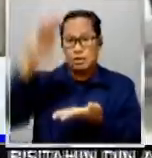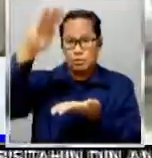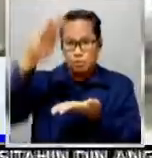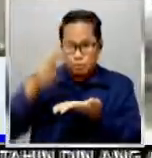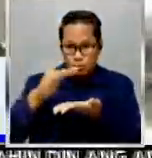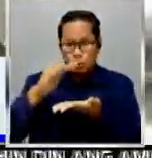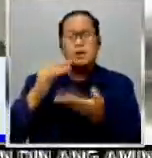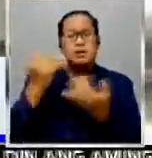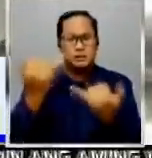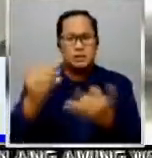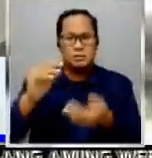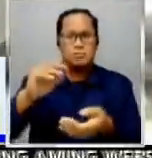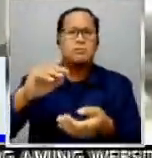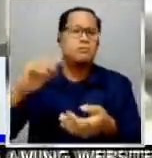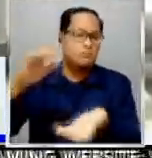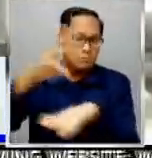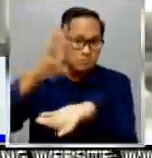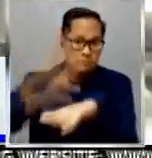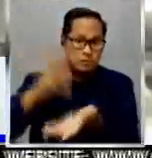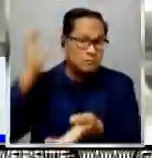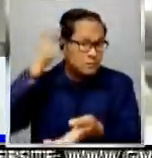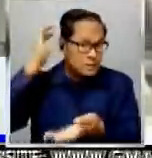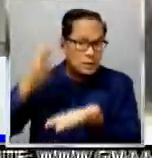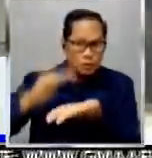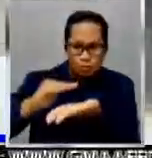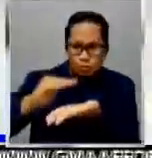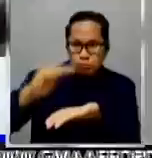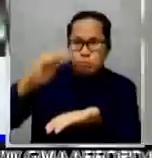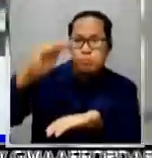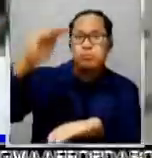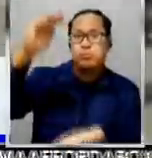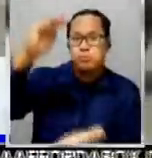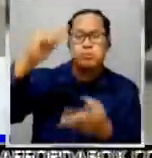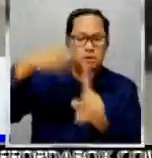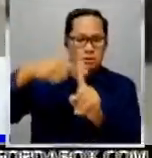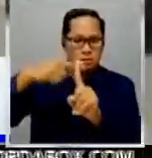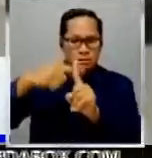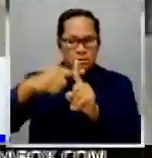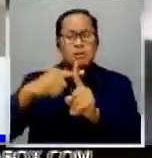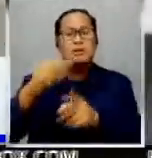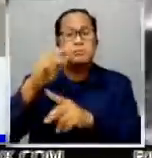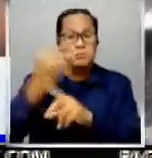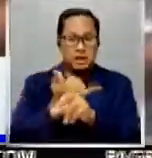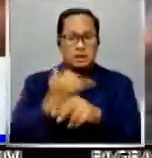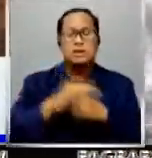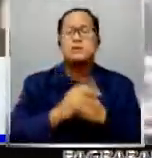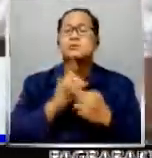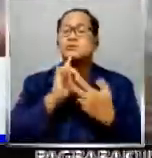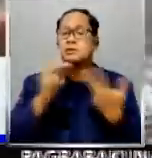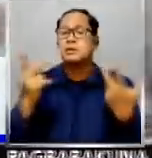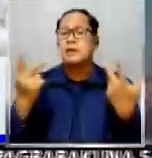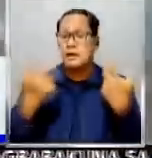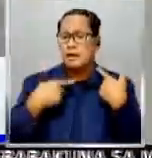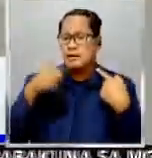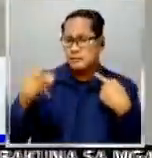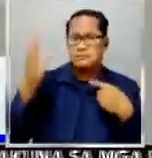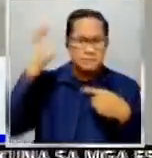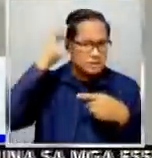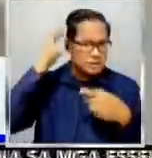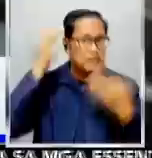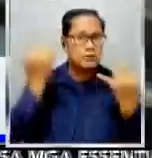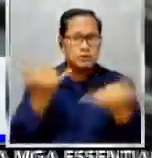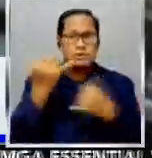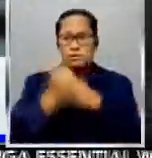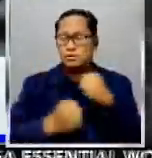nasa 30,000 new cases ang naitala sa Mindanao nitong Mayo, pinakamataas na naitala sa Mindanao ngayong taon. Record-breaking din